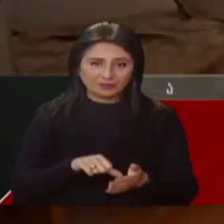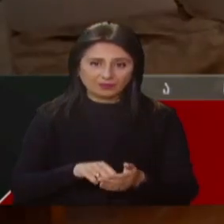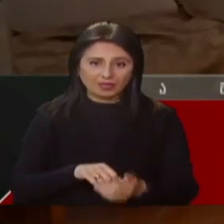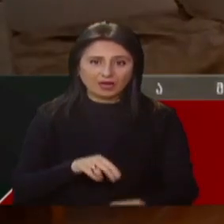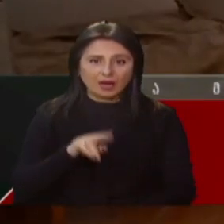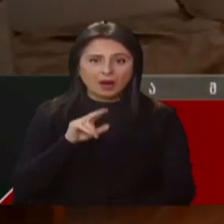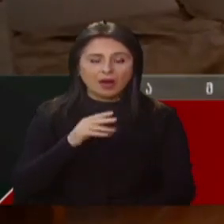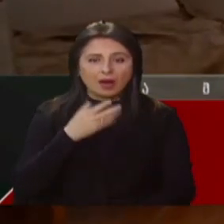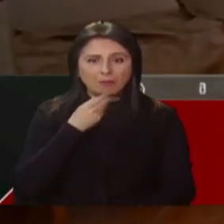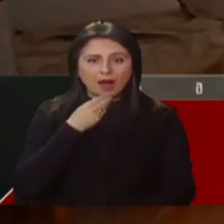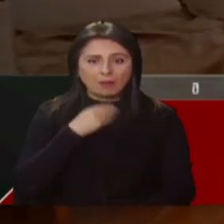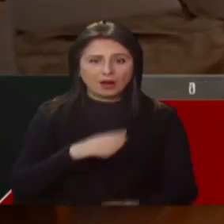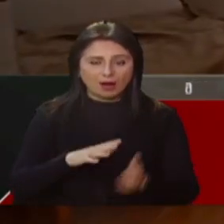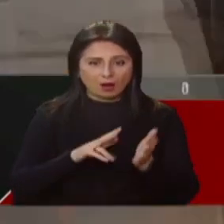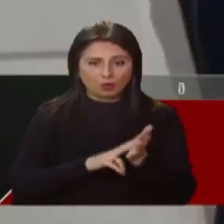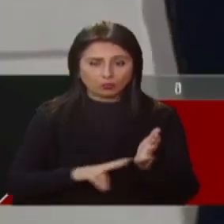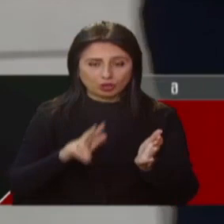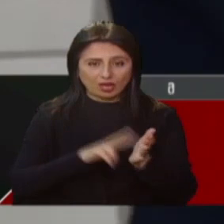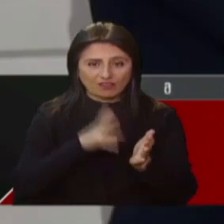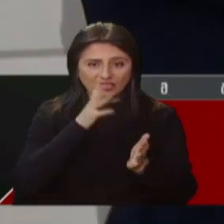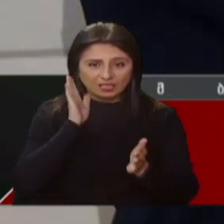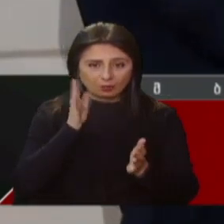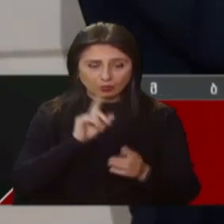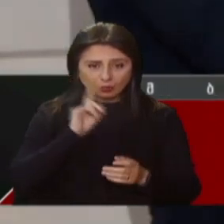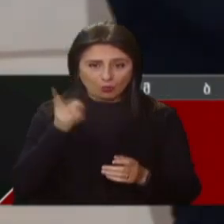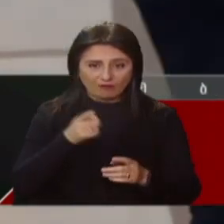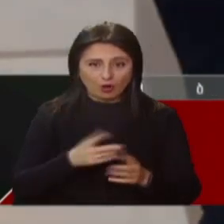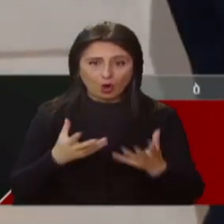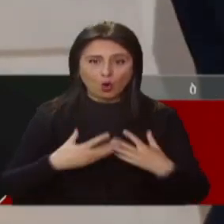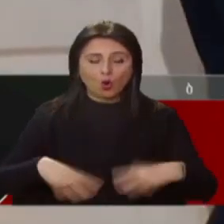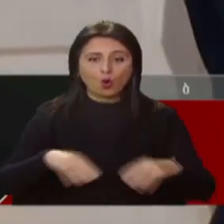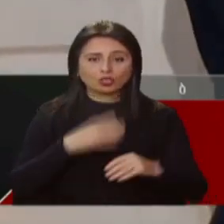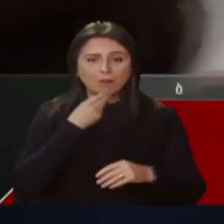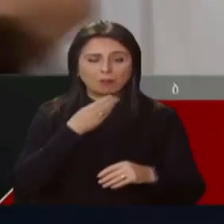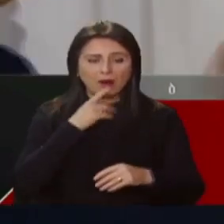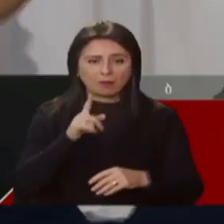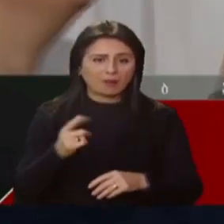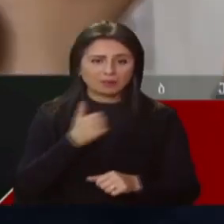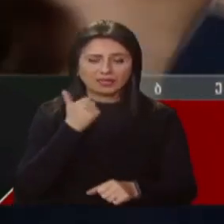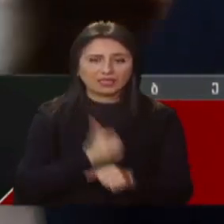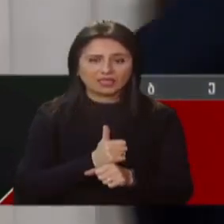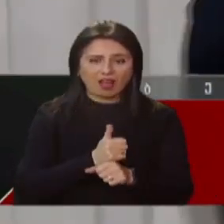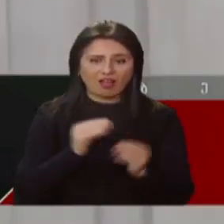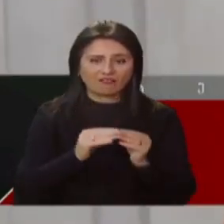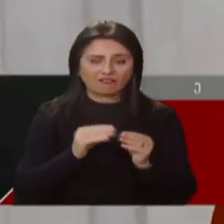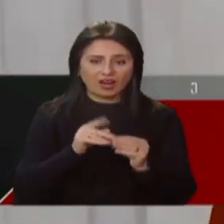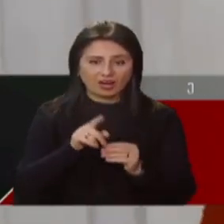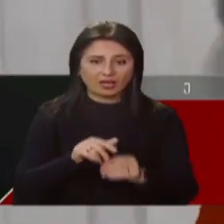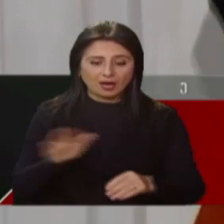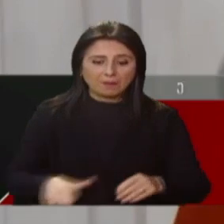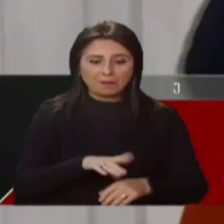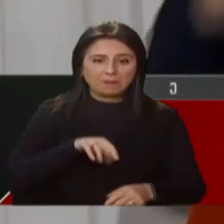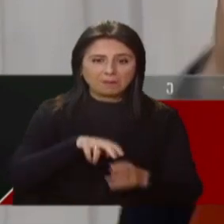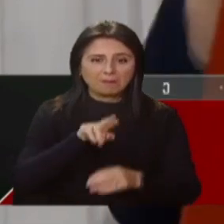ბიჭიკო პაპას მომავალ წელს 88 წელი შეუსრულდება. ის ოჯახში მთავარი პერსონა და უცვლელი მეკვლეა.